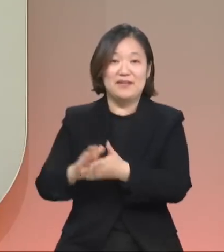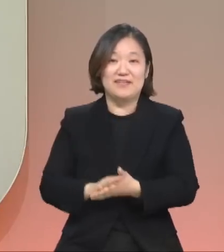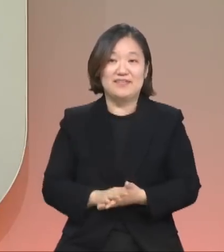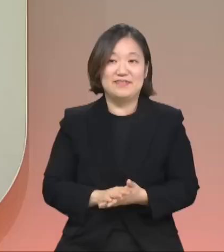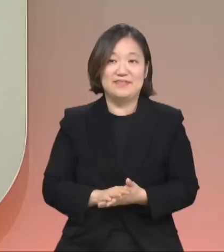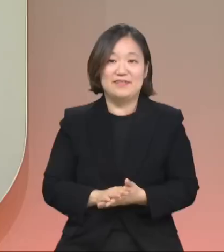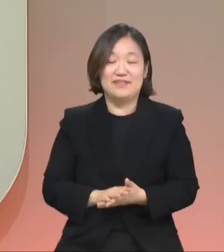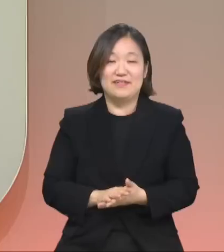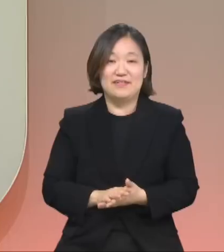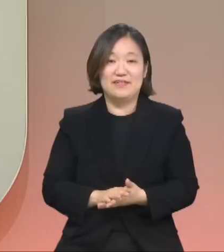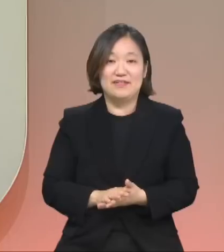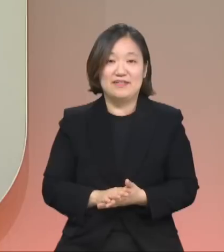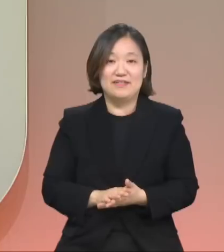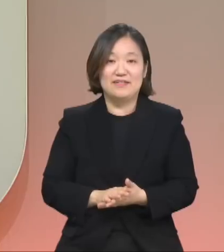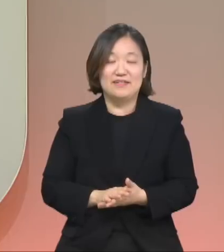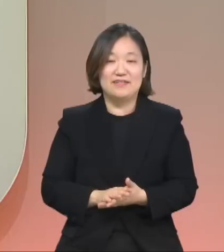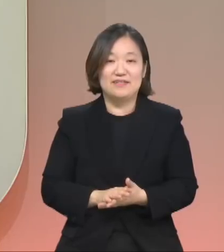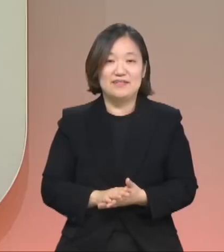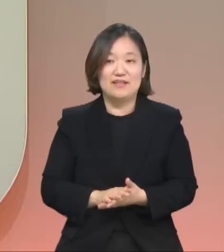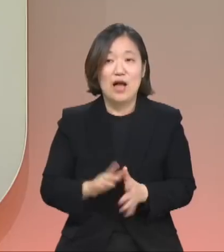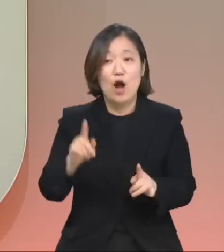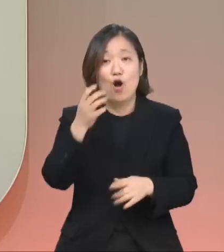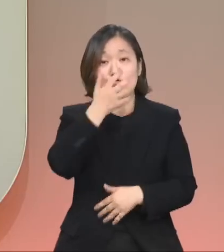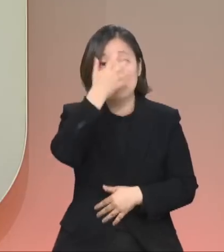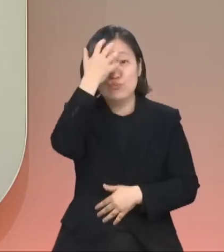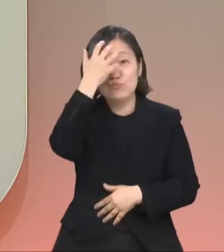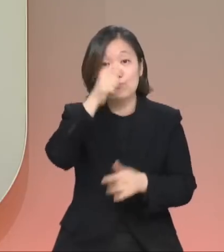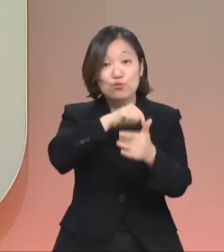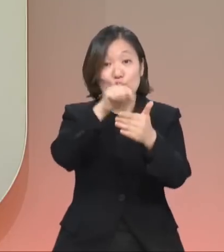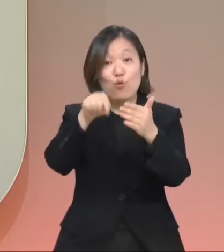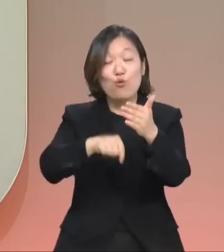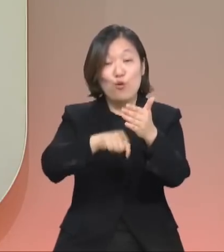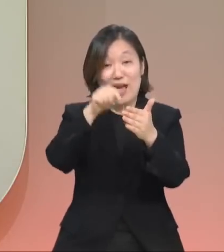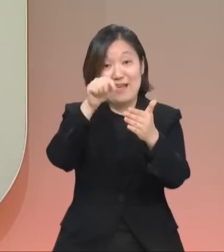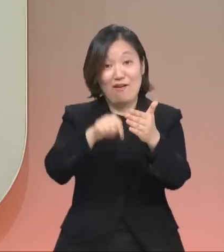심지어 어떤 불자님은 그 꿈에